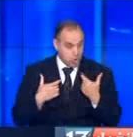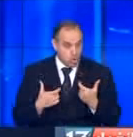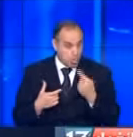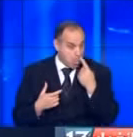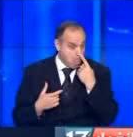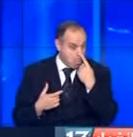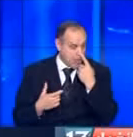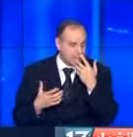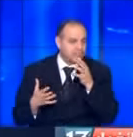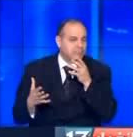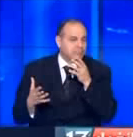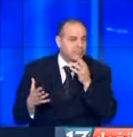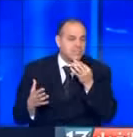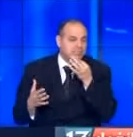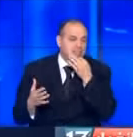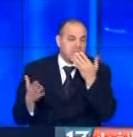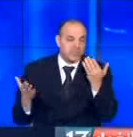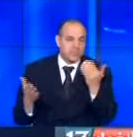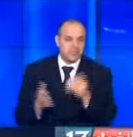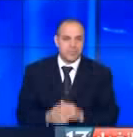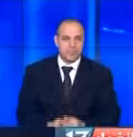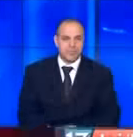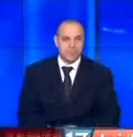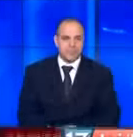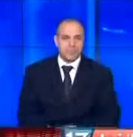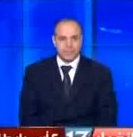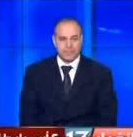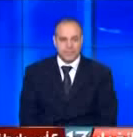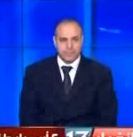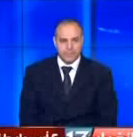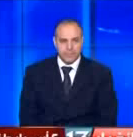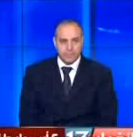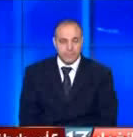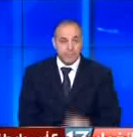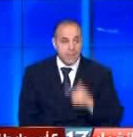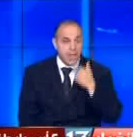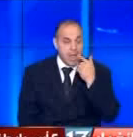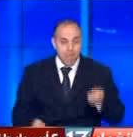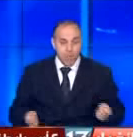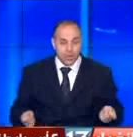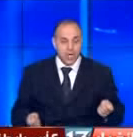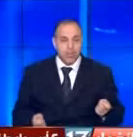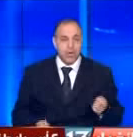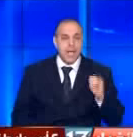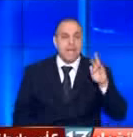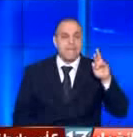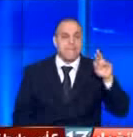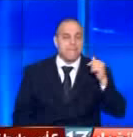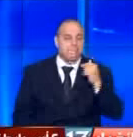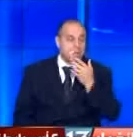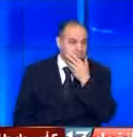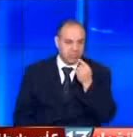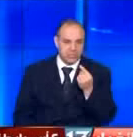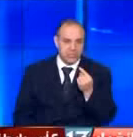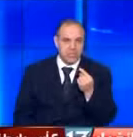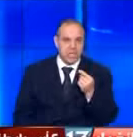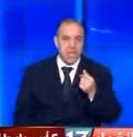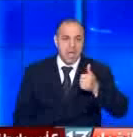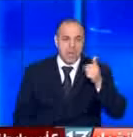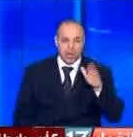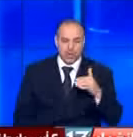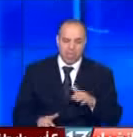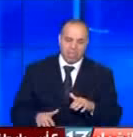راود عشاق فريق العاصمة منذ الموسم الماضي عندما كان الفريق يعجب النجوم على غرار إبراهيموفيتش. أرقعة الكامب نو هنا مواجهة سيجنال إيدونا